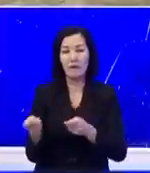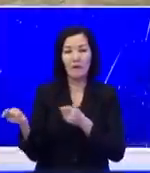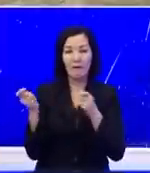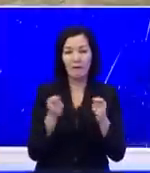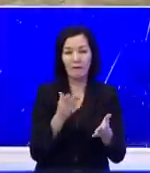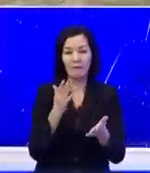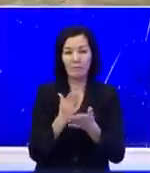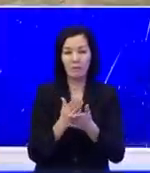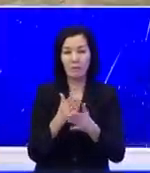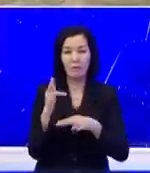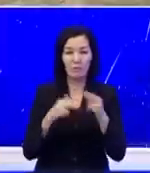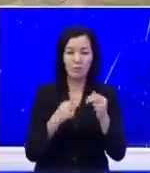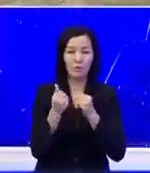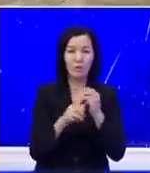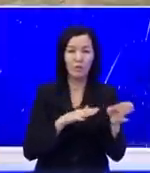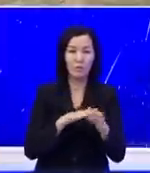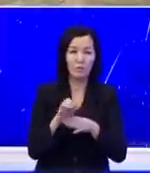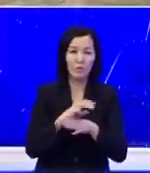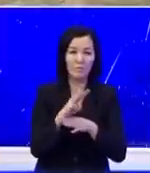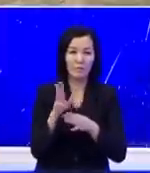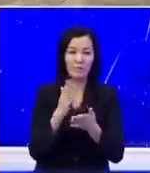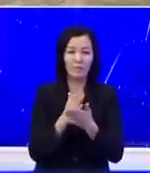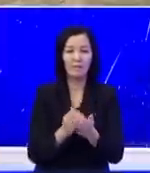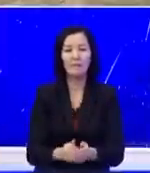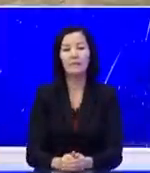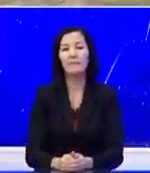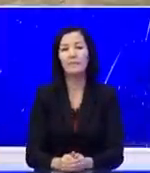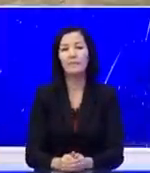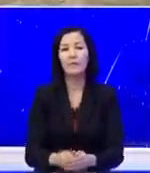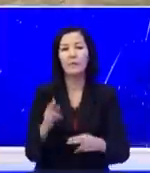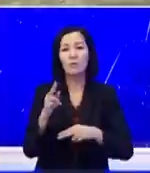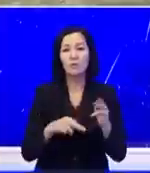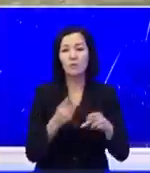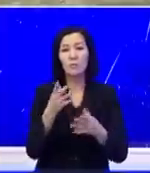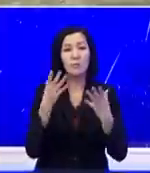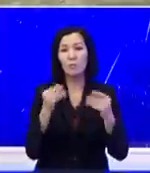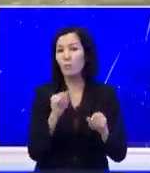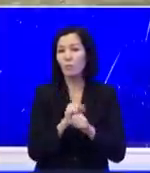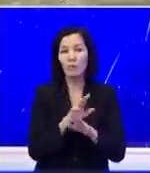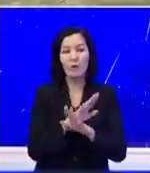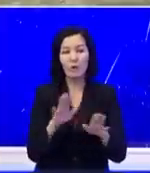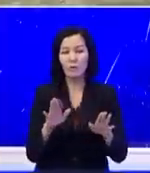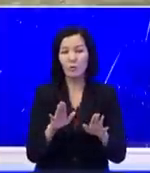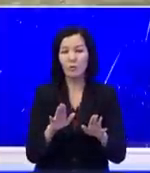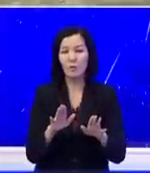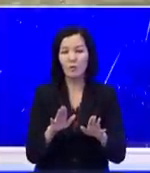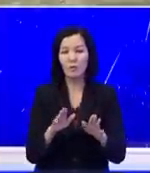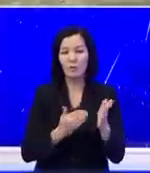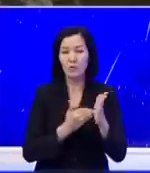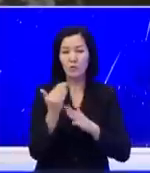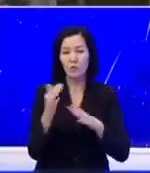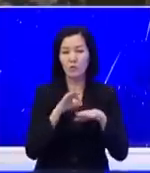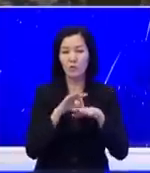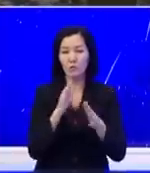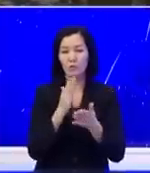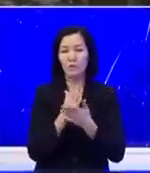жергілікті құрылыс материалдарымен толығымен қамтамасыз етілген жұмыс. Жұмыс бір күнде тоқтаған жоқ. Жұмыс қарқынды жоғары деңгейде жүруде.